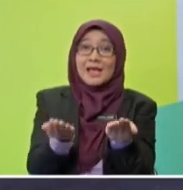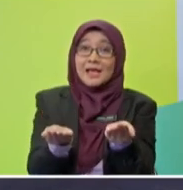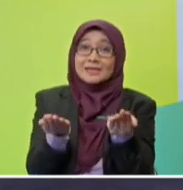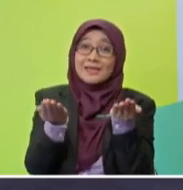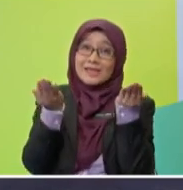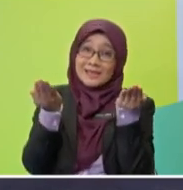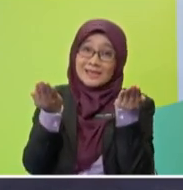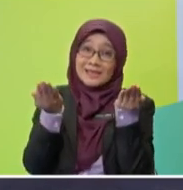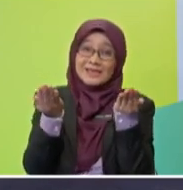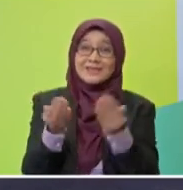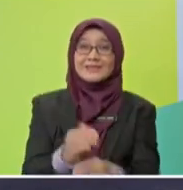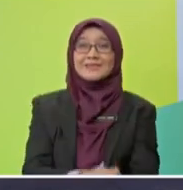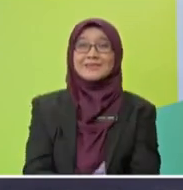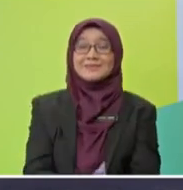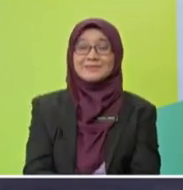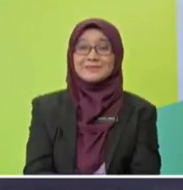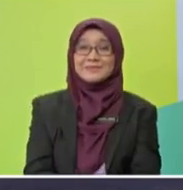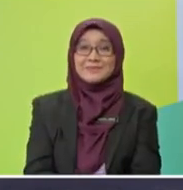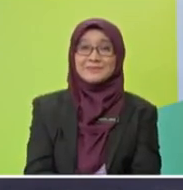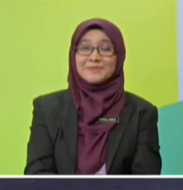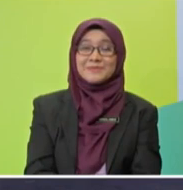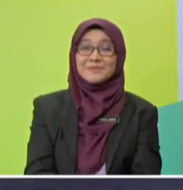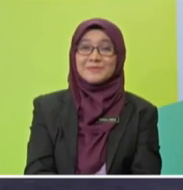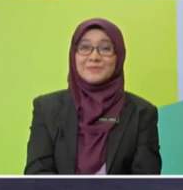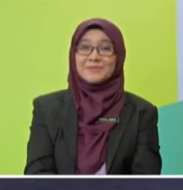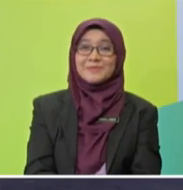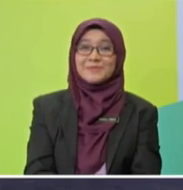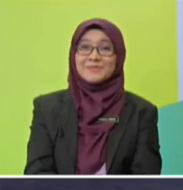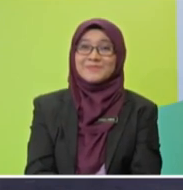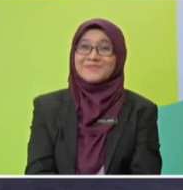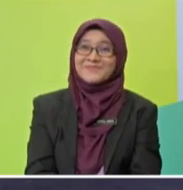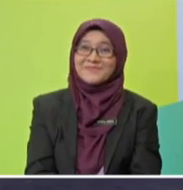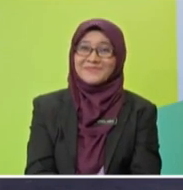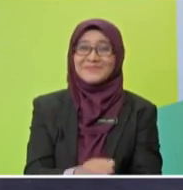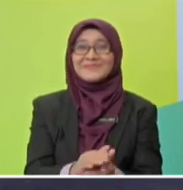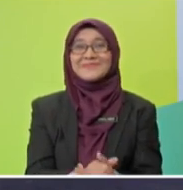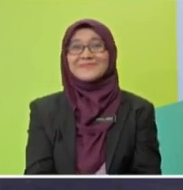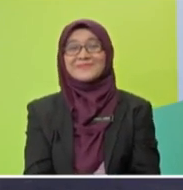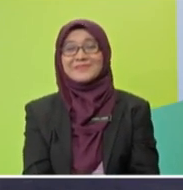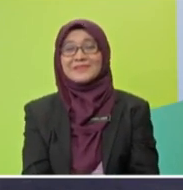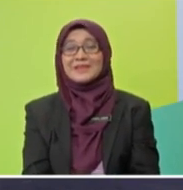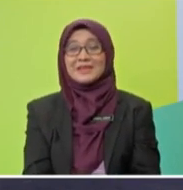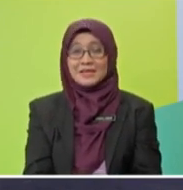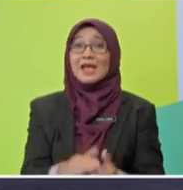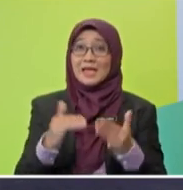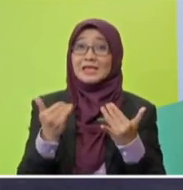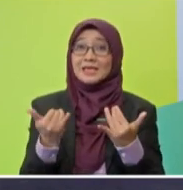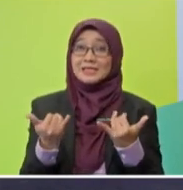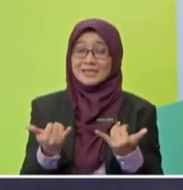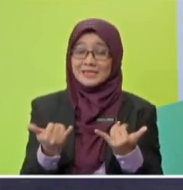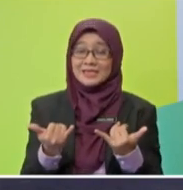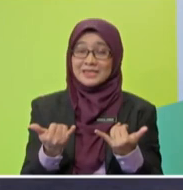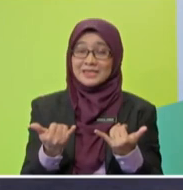Saya memang tak bawa barang yang berat-berat kalau boleh saya nak bawa tongges datang oke baik Seterusnya saya